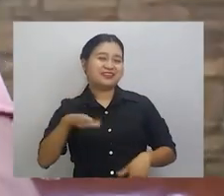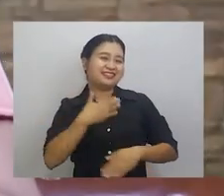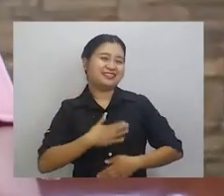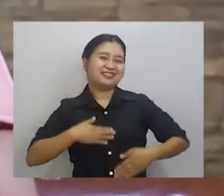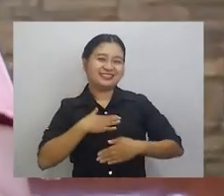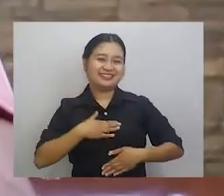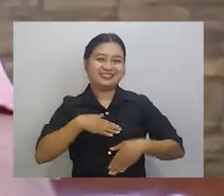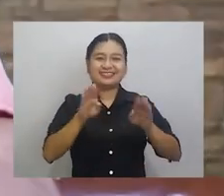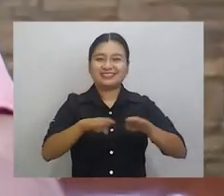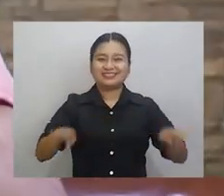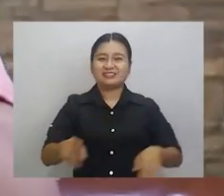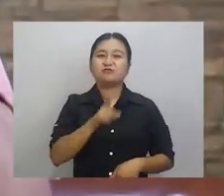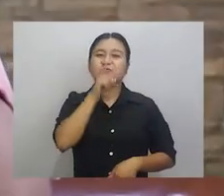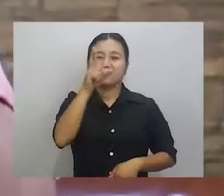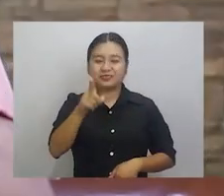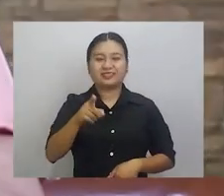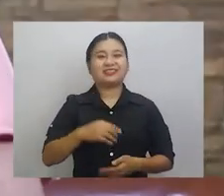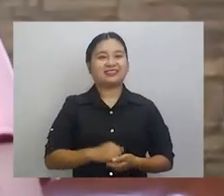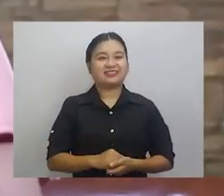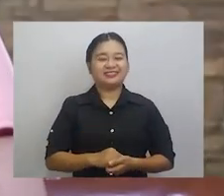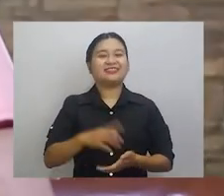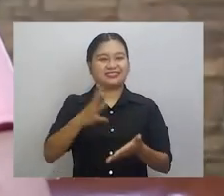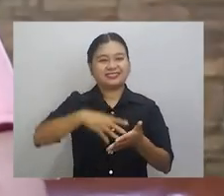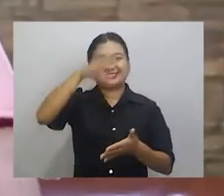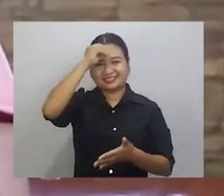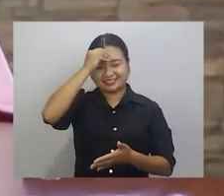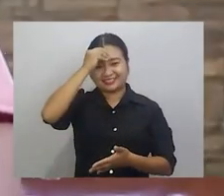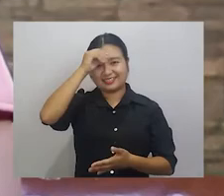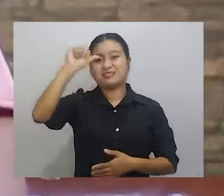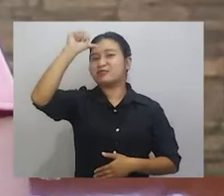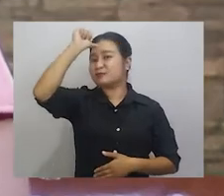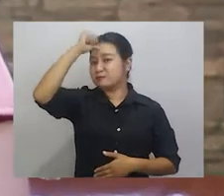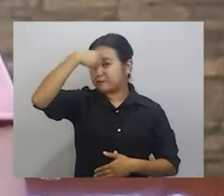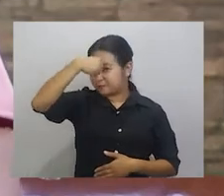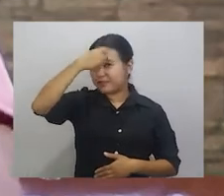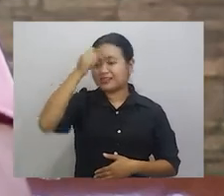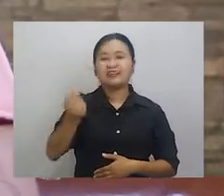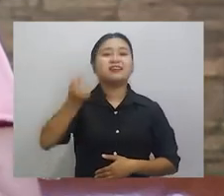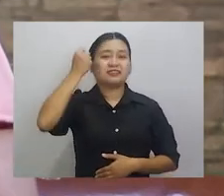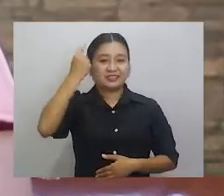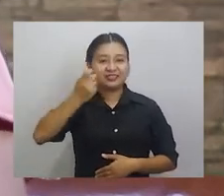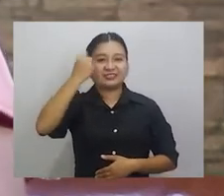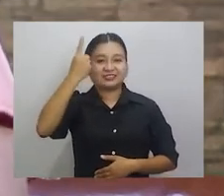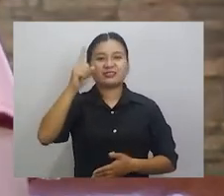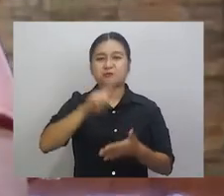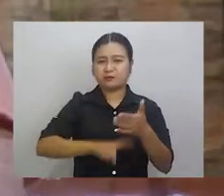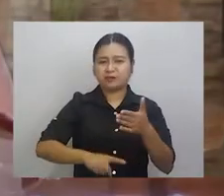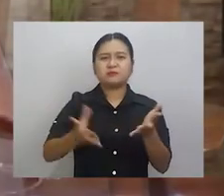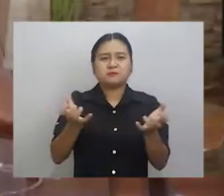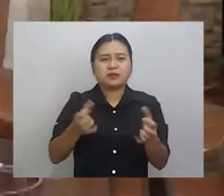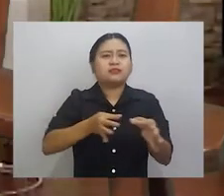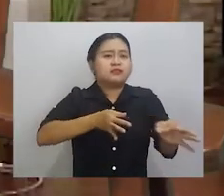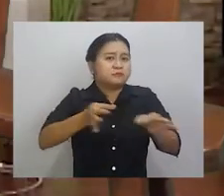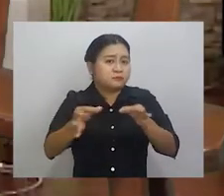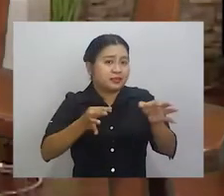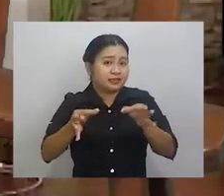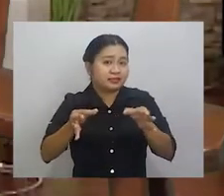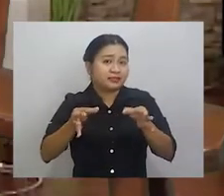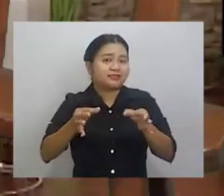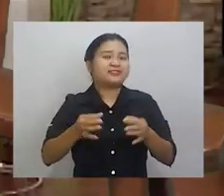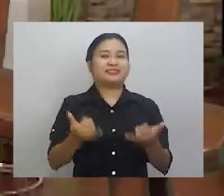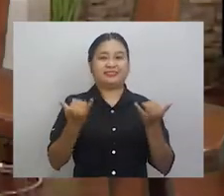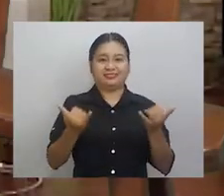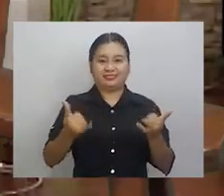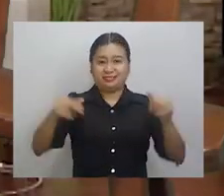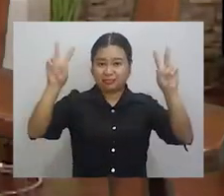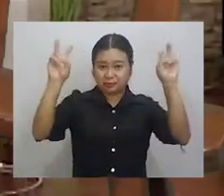kids natin ano ibig sabihin na oo. At saka naintindihan nila kung ano yung nais natin ipahiwatig na aralin sa